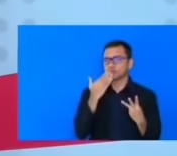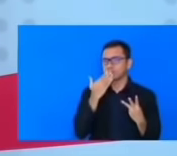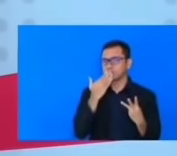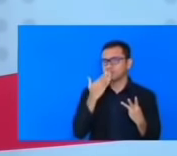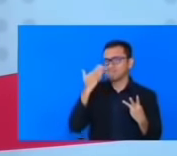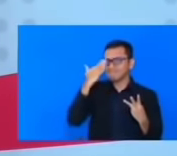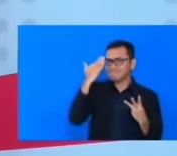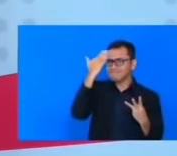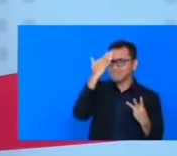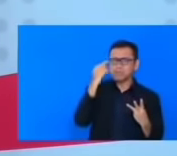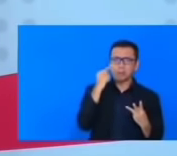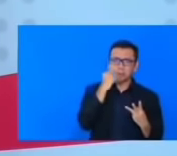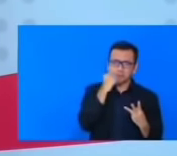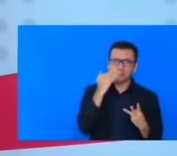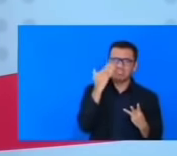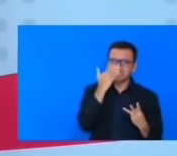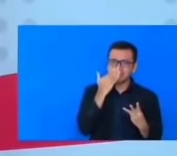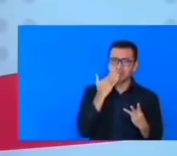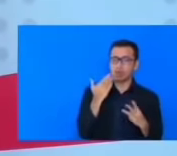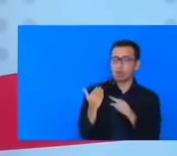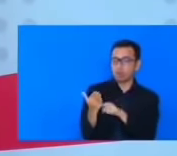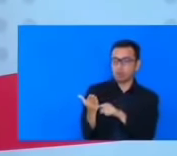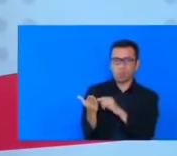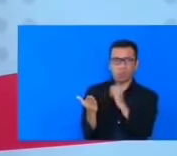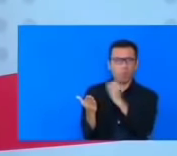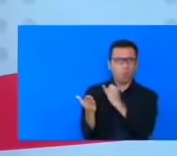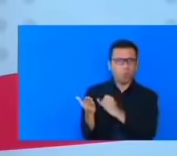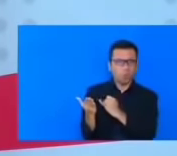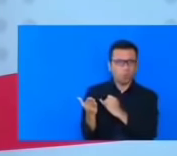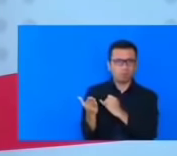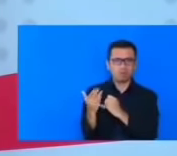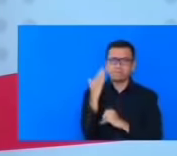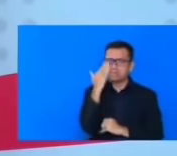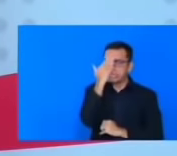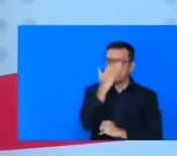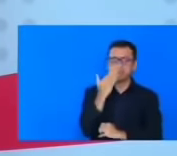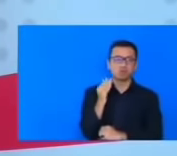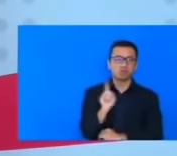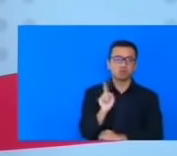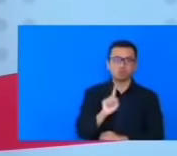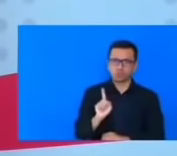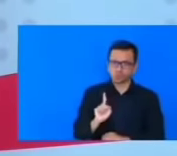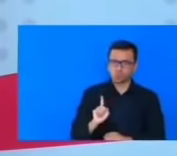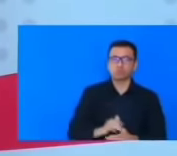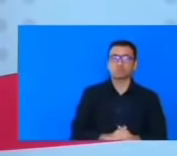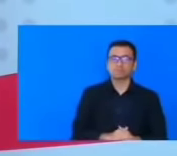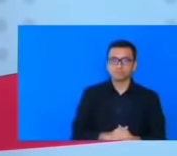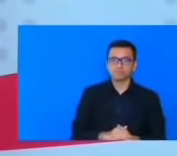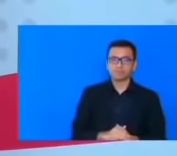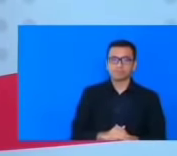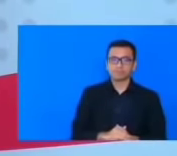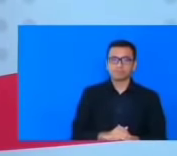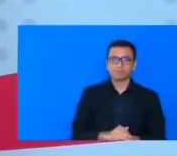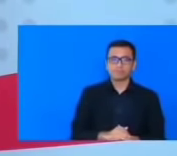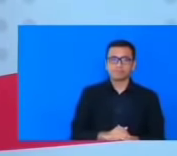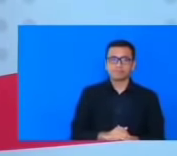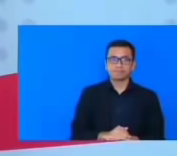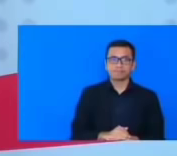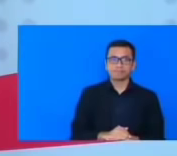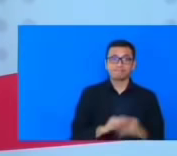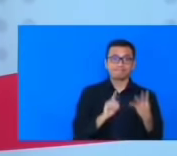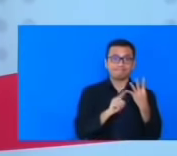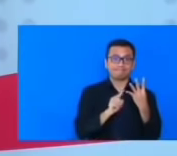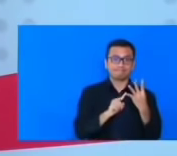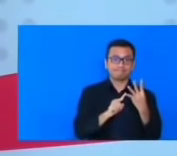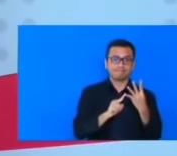mulut, mata pada saat tangan kita tidak dalam keadaan bersih dan selesai dicuci. Tetap